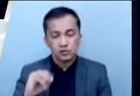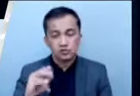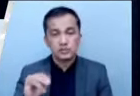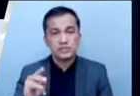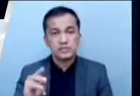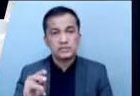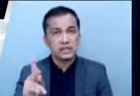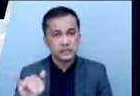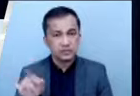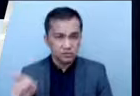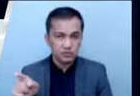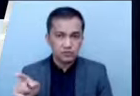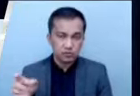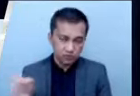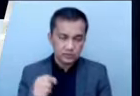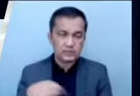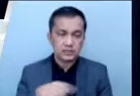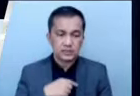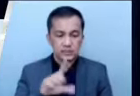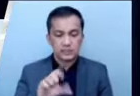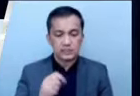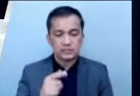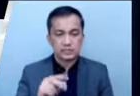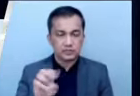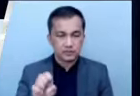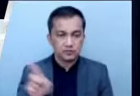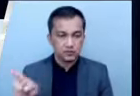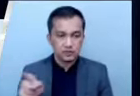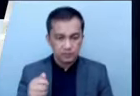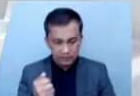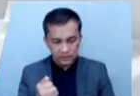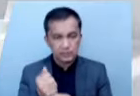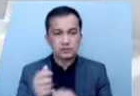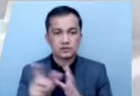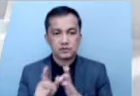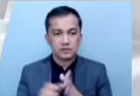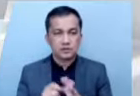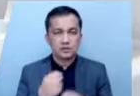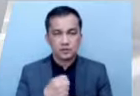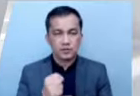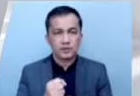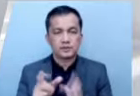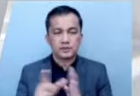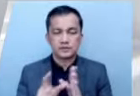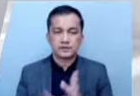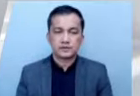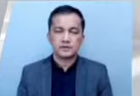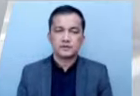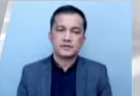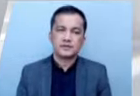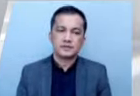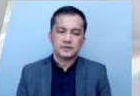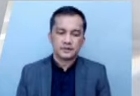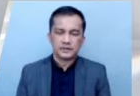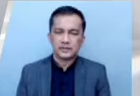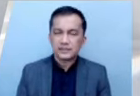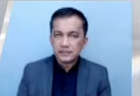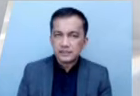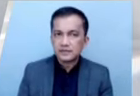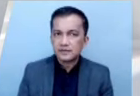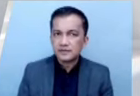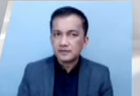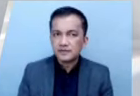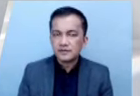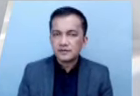namin sa legislative at doon kami, in aid of legislation, gumawa ng batas. Parang hindi naman siya sa yung mukhang gagawa